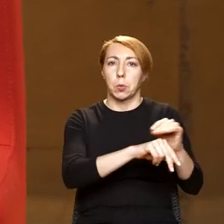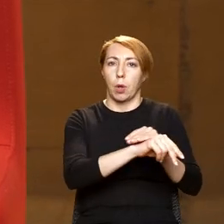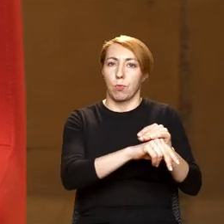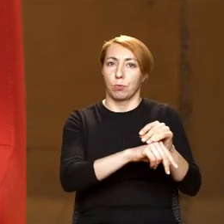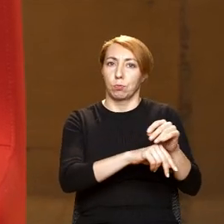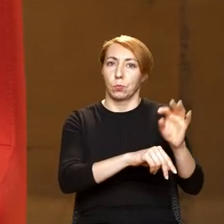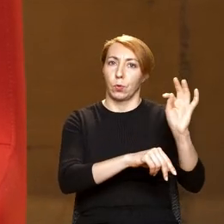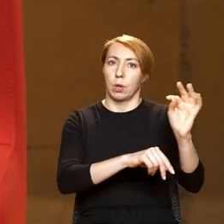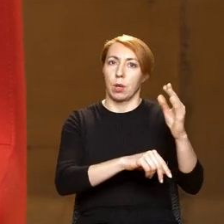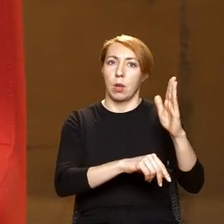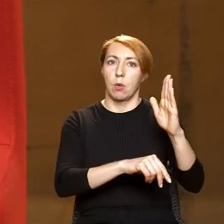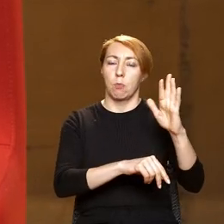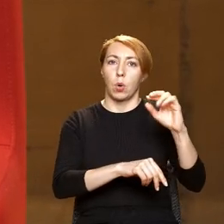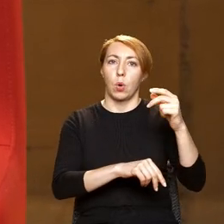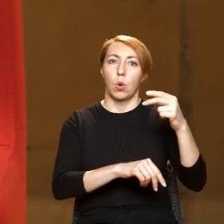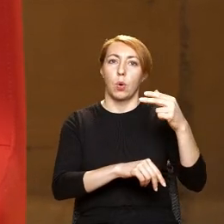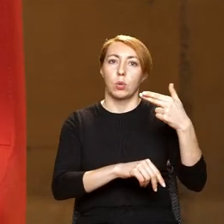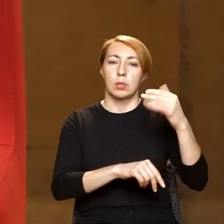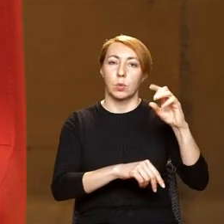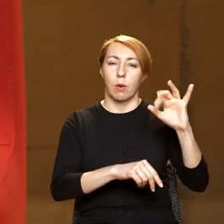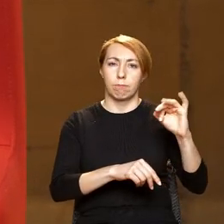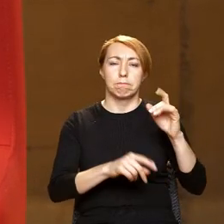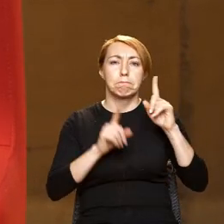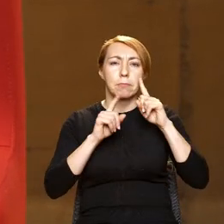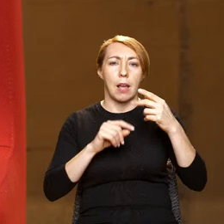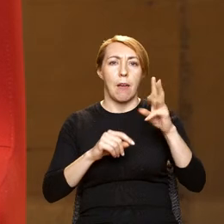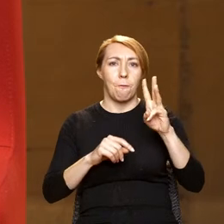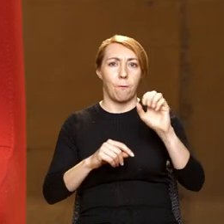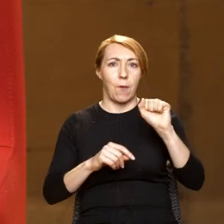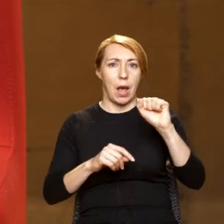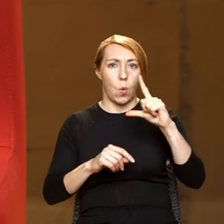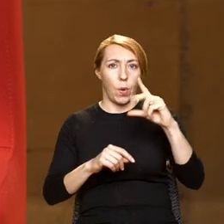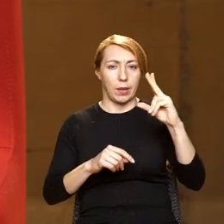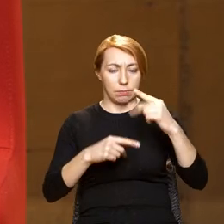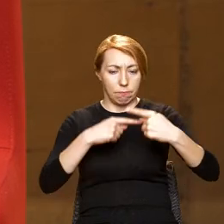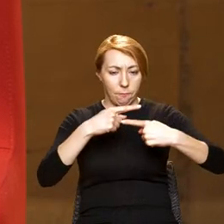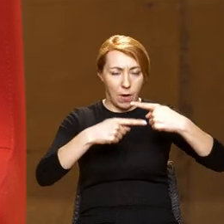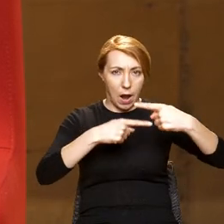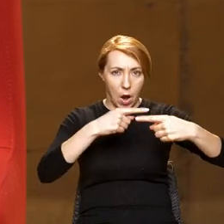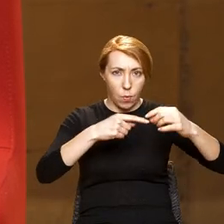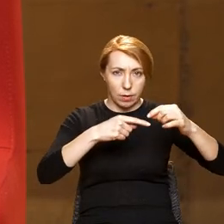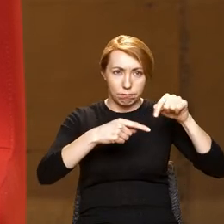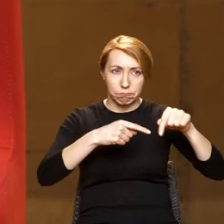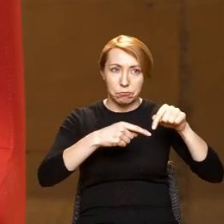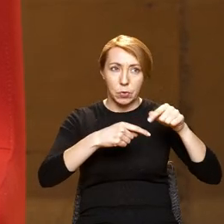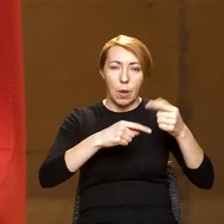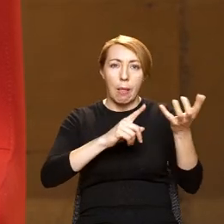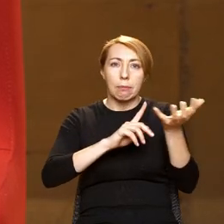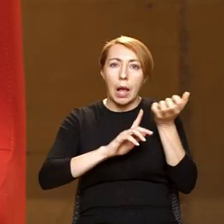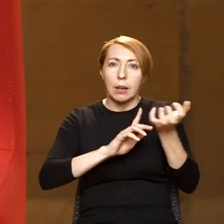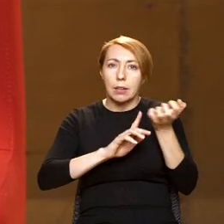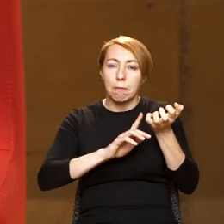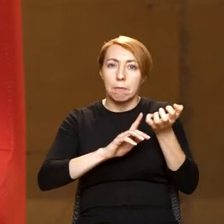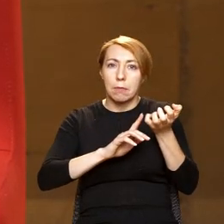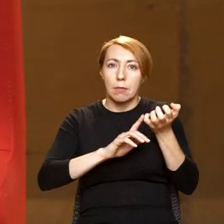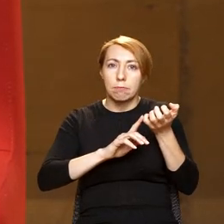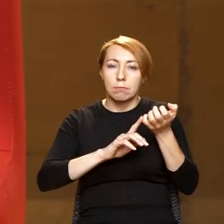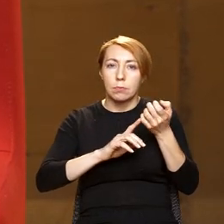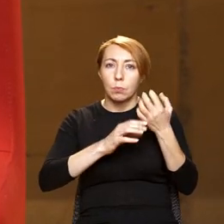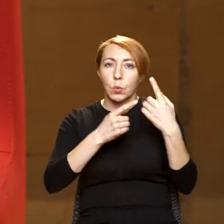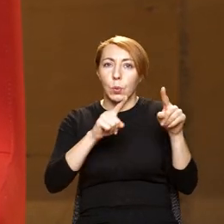Piłsudskim, mianowicie wałkach. Tych wałkach, na których nagrany został folklor